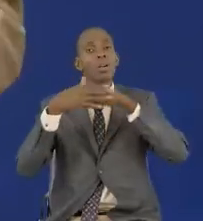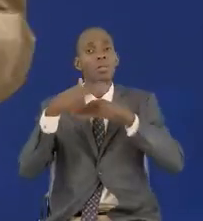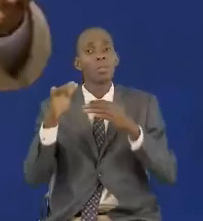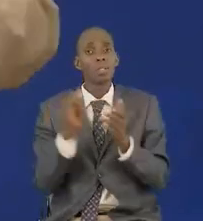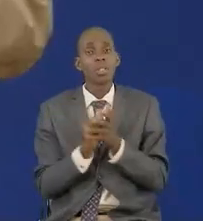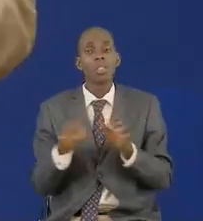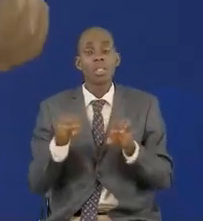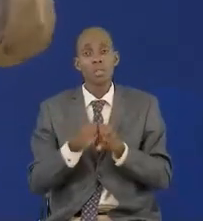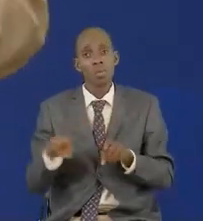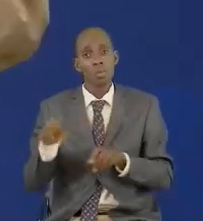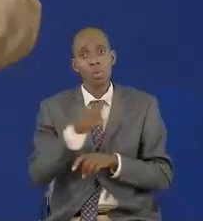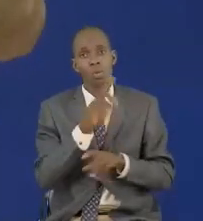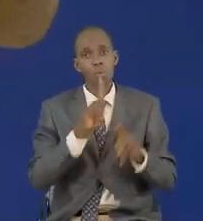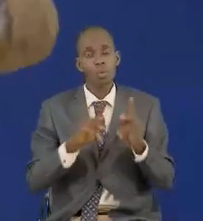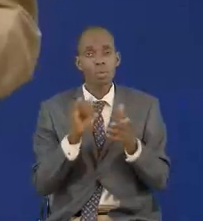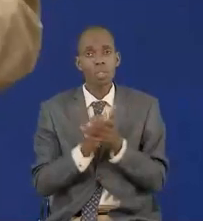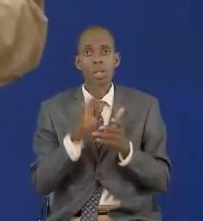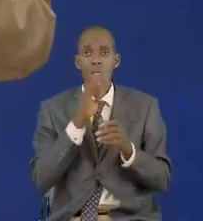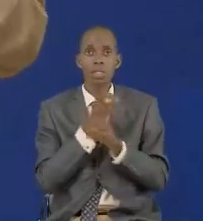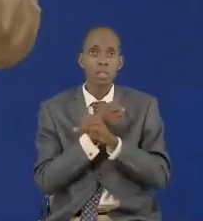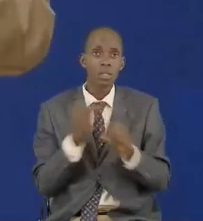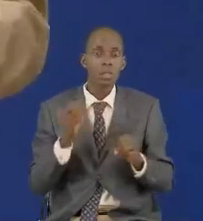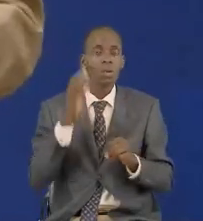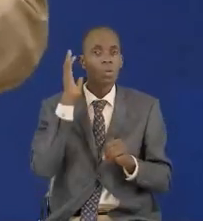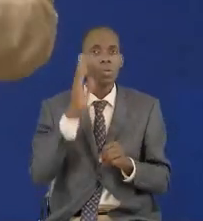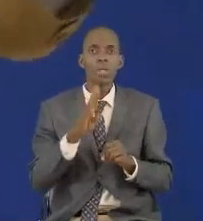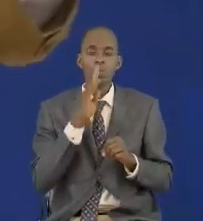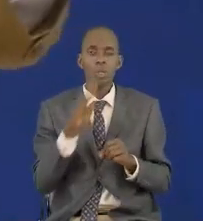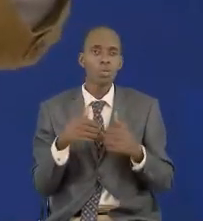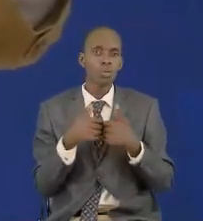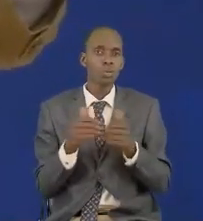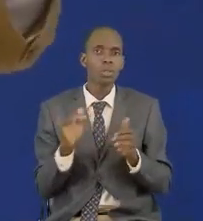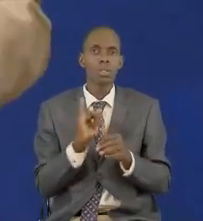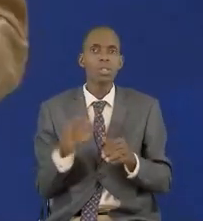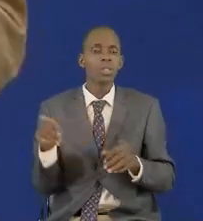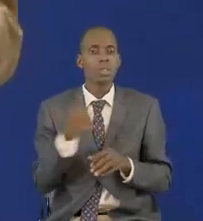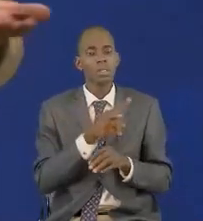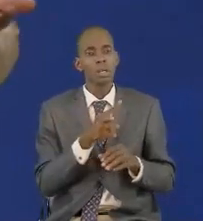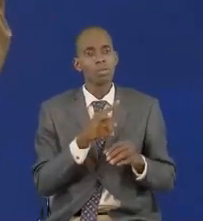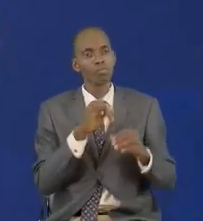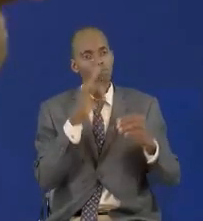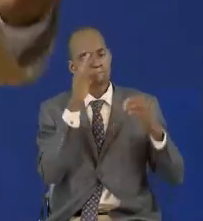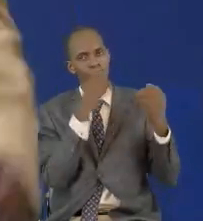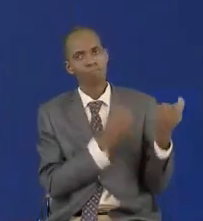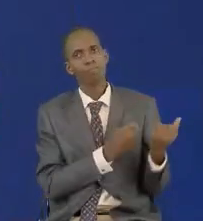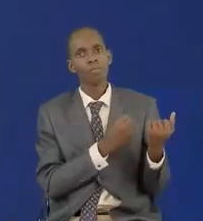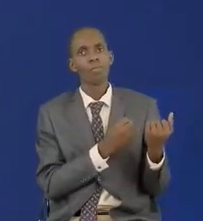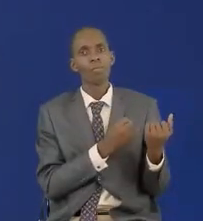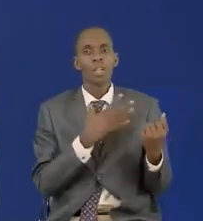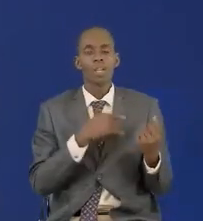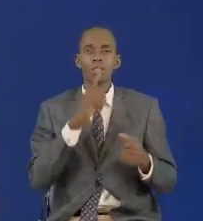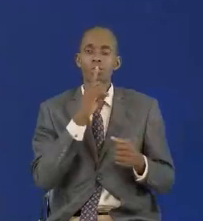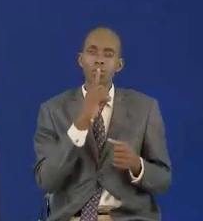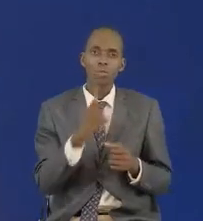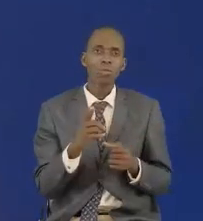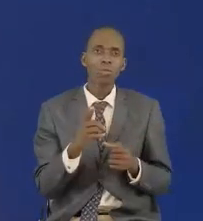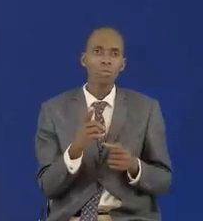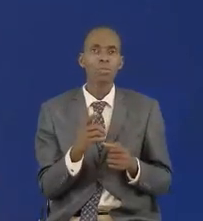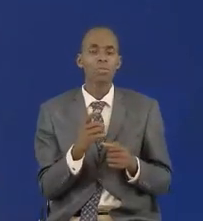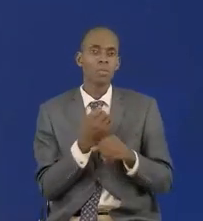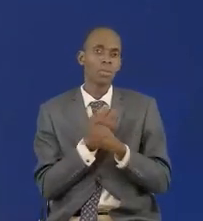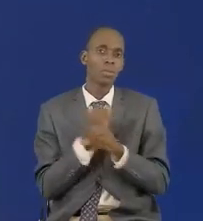même ceux qui sont sauvés et ils vont perdre leur confiance leur confident confiance du salut la réalité de leur salut